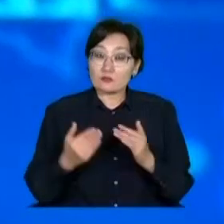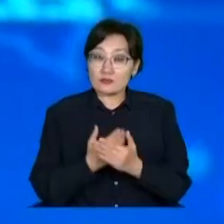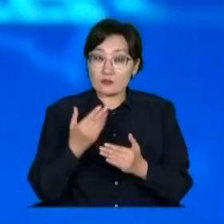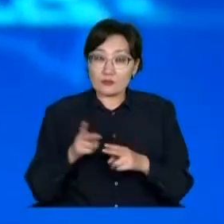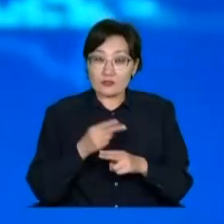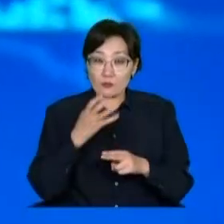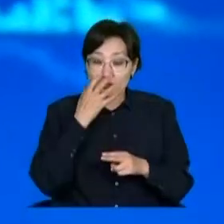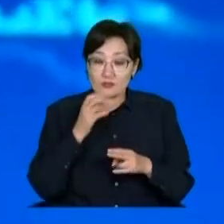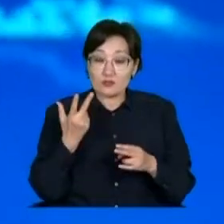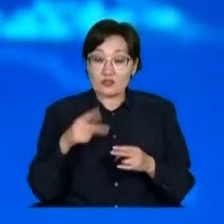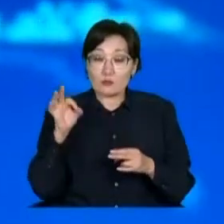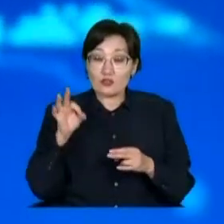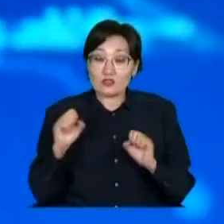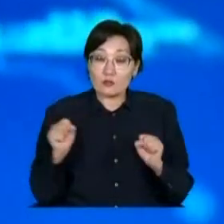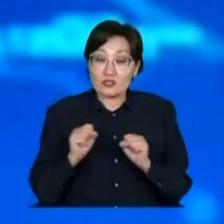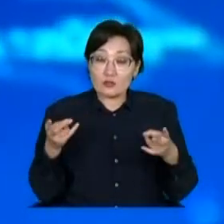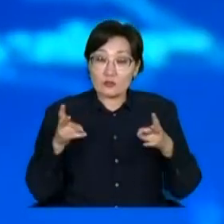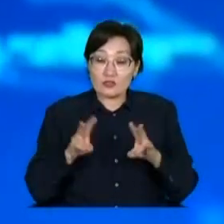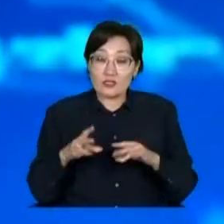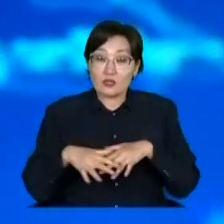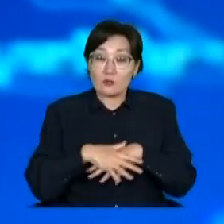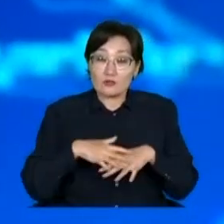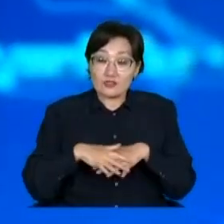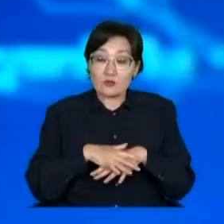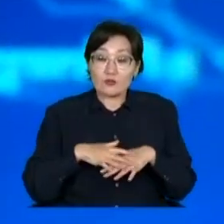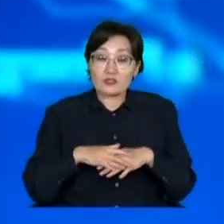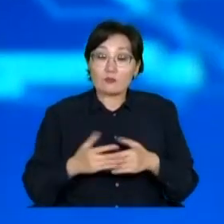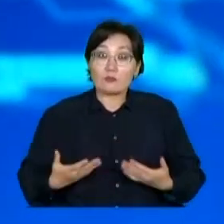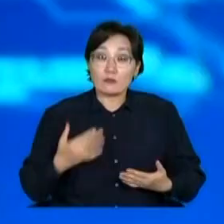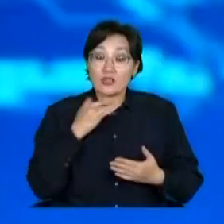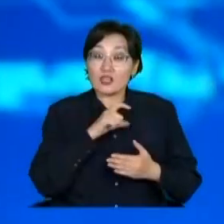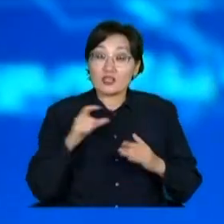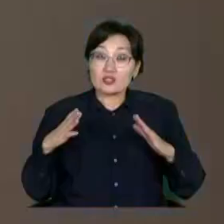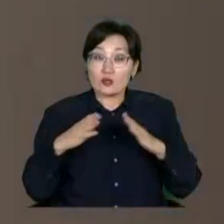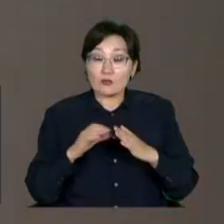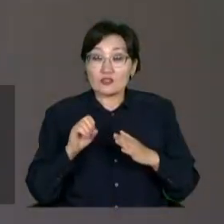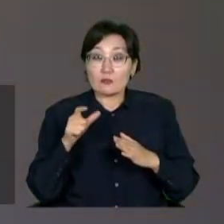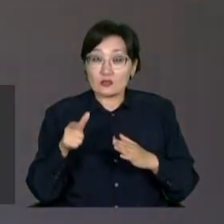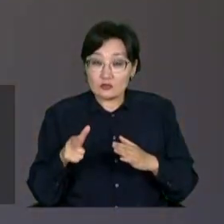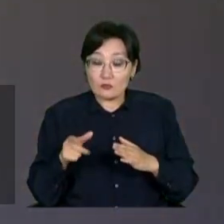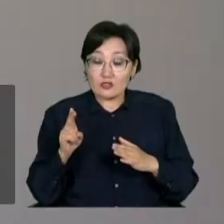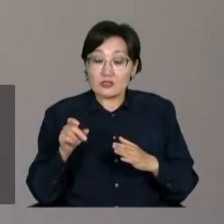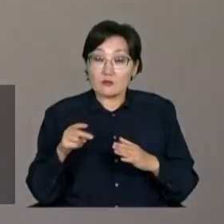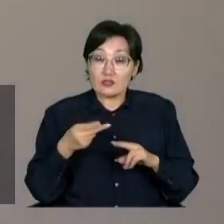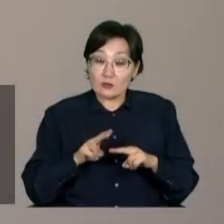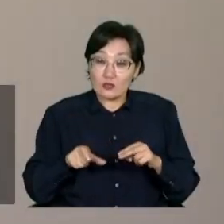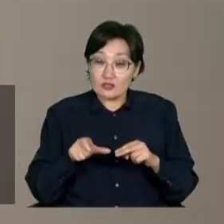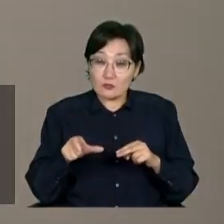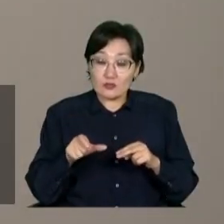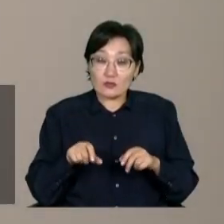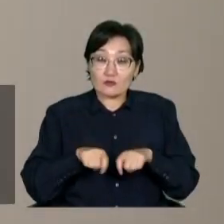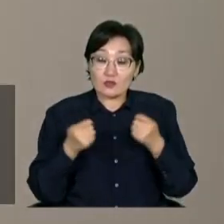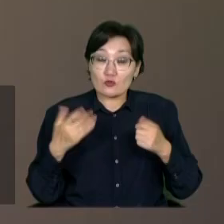Без тепла. В 30-градусный мороз остались жители многоэтажек в Степногорске. Коммунальная авария произошла на теплотрассе. Порыв